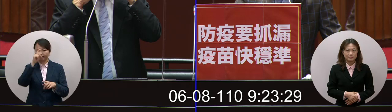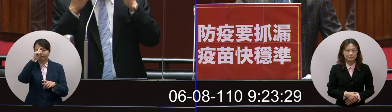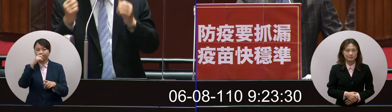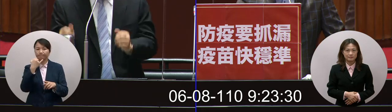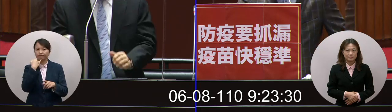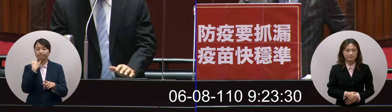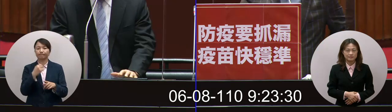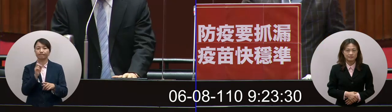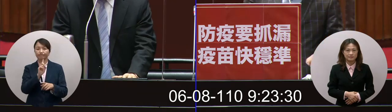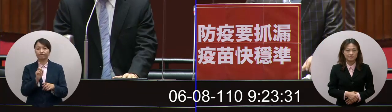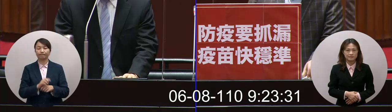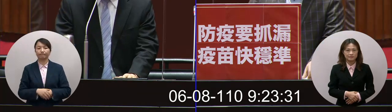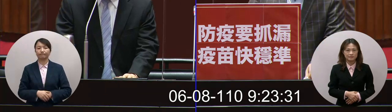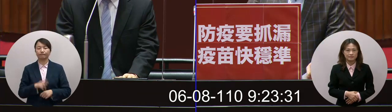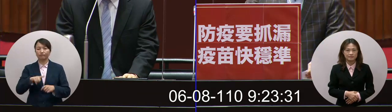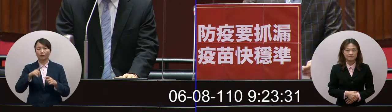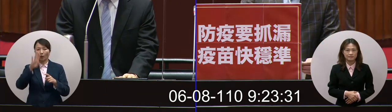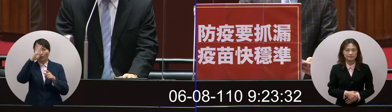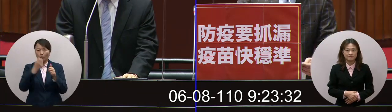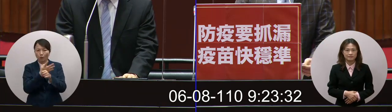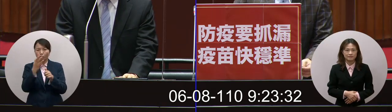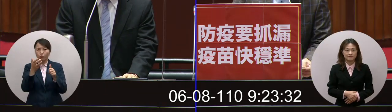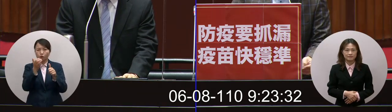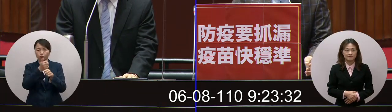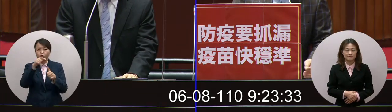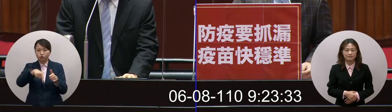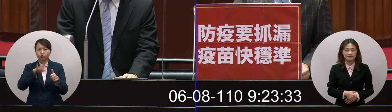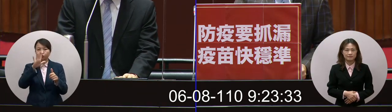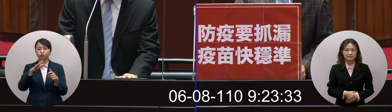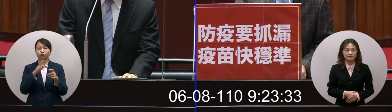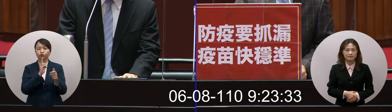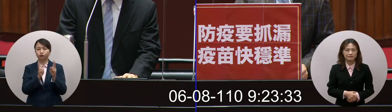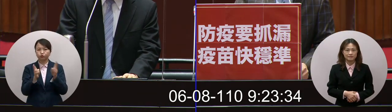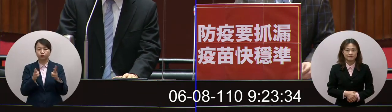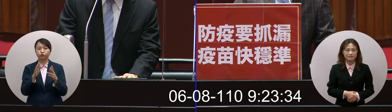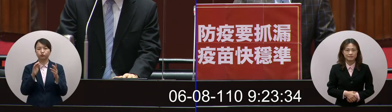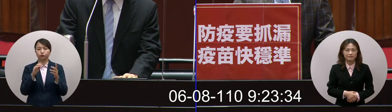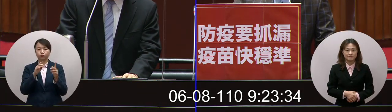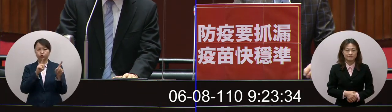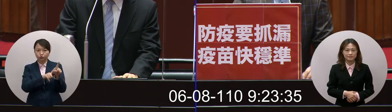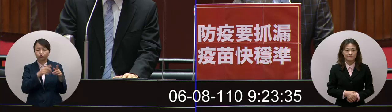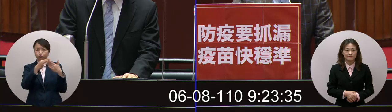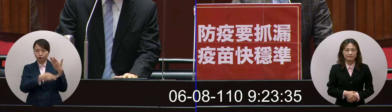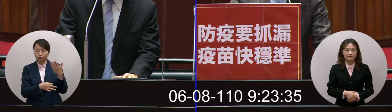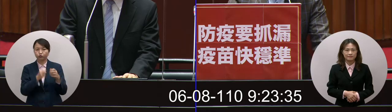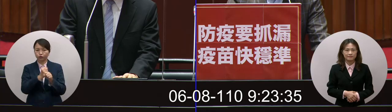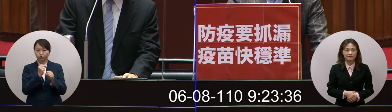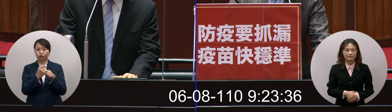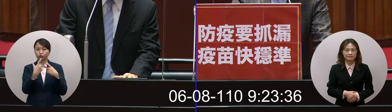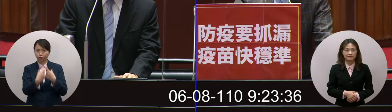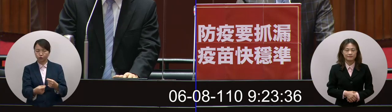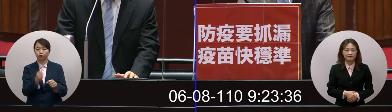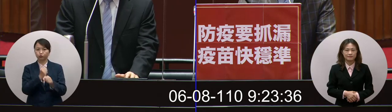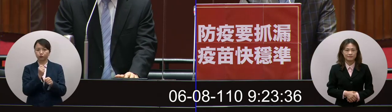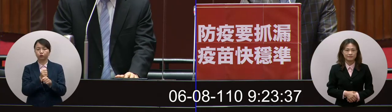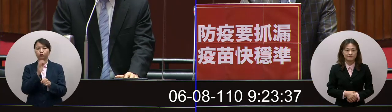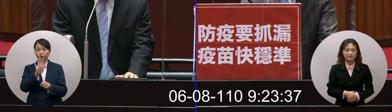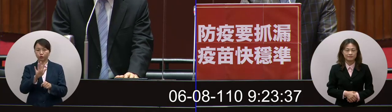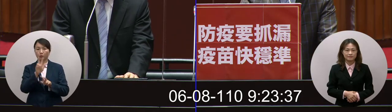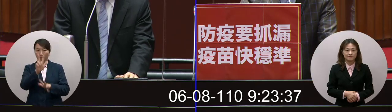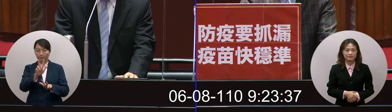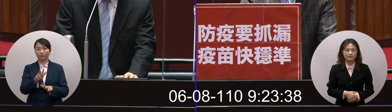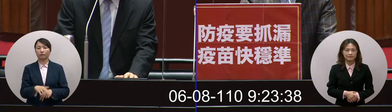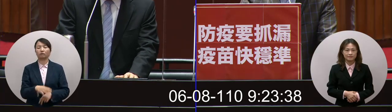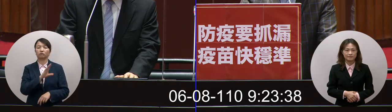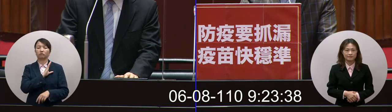望啊，这个、疫情中心拢有指引，嘛希望拢会当遮安尼确实甲落实，安尼就会